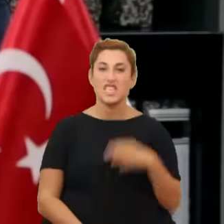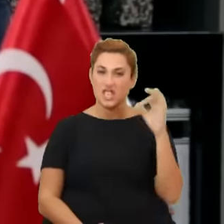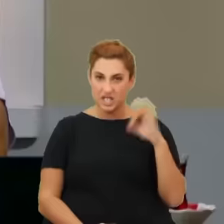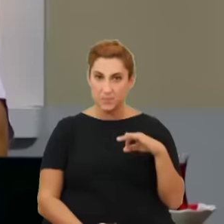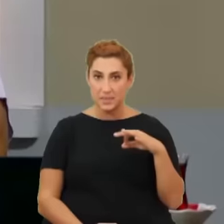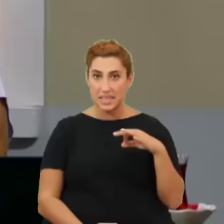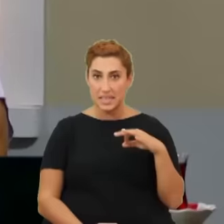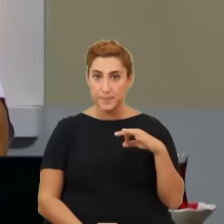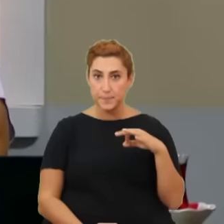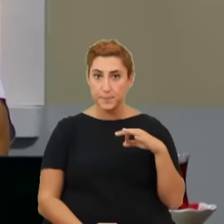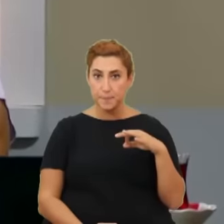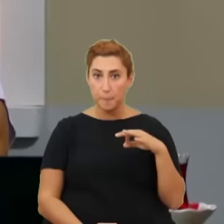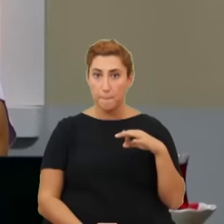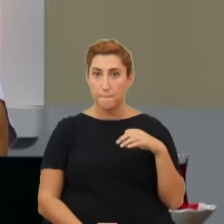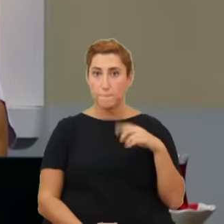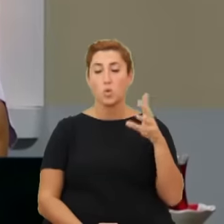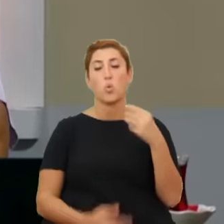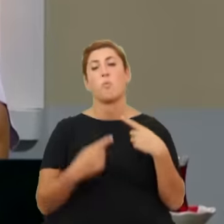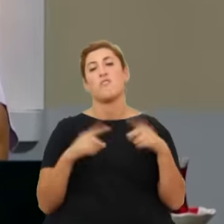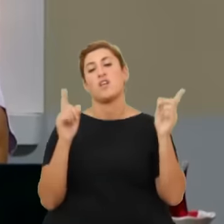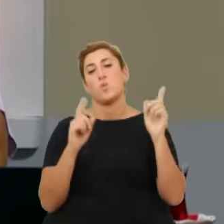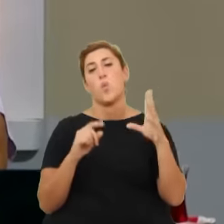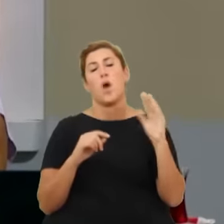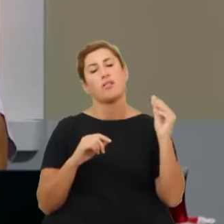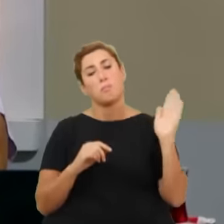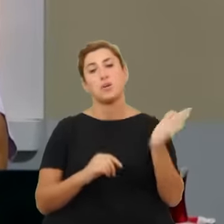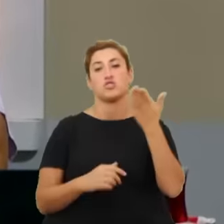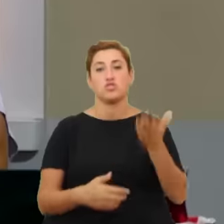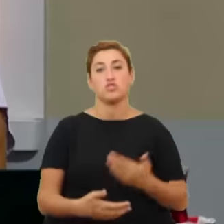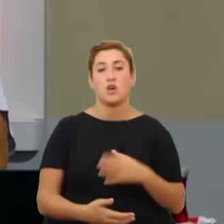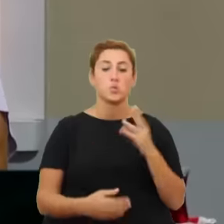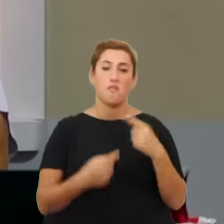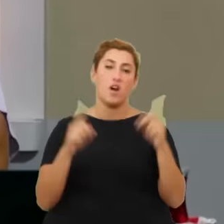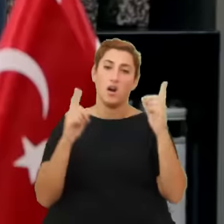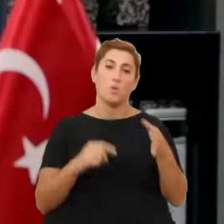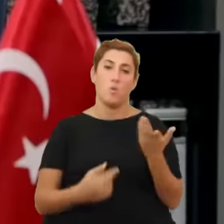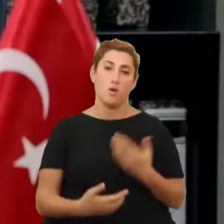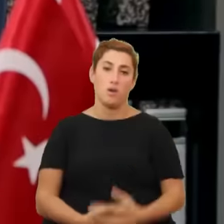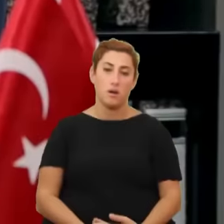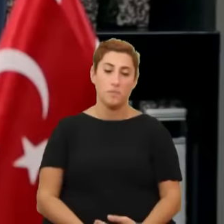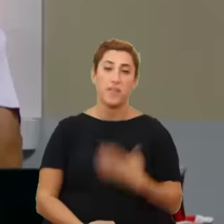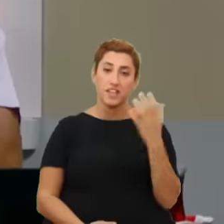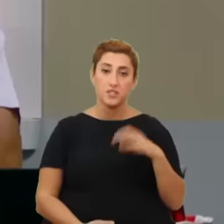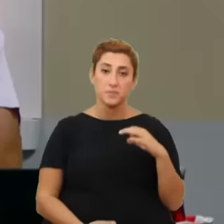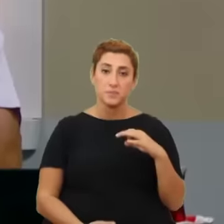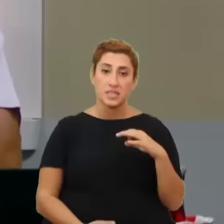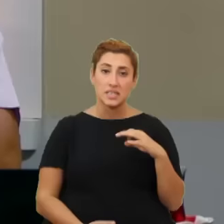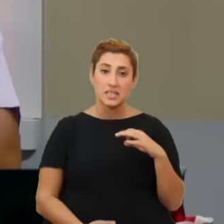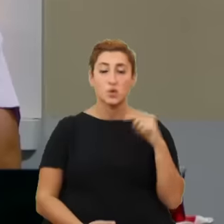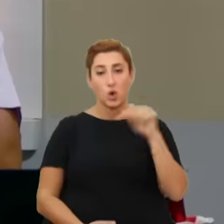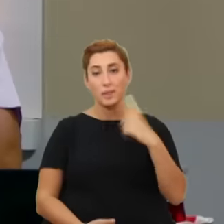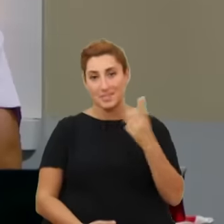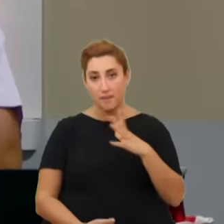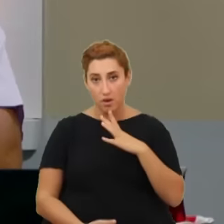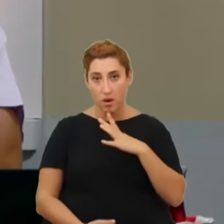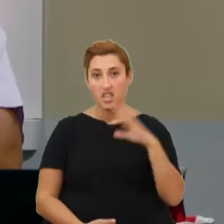Şimdi o çok başka ya. O en başka. Bambaşka bir şey var ya. Ne? Şimdi şöyle